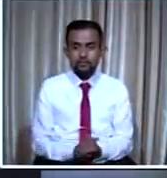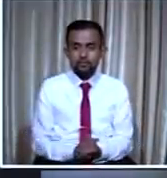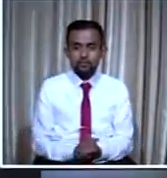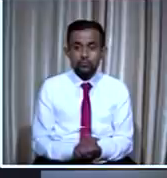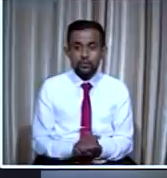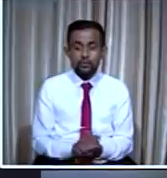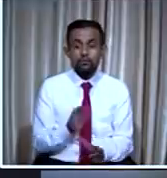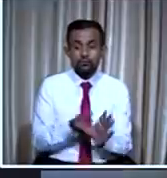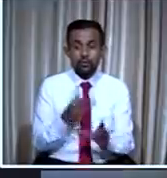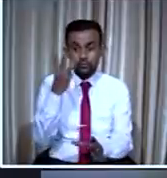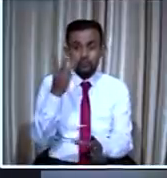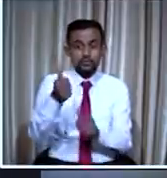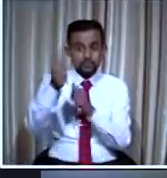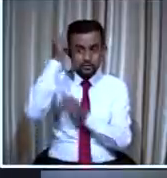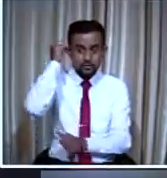වසර 3කට ප්‍රථමයෙන්